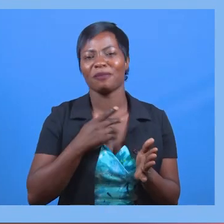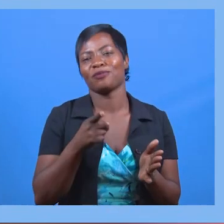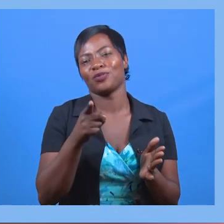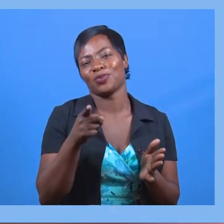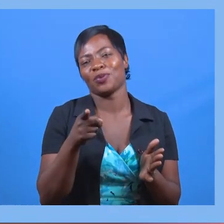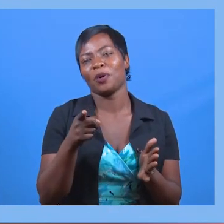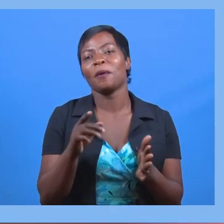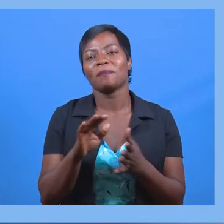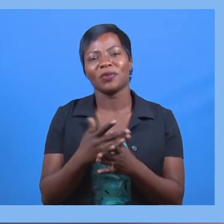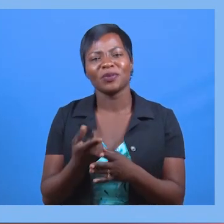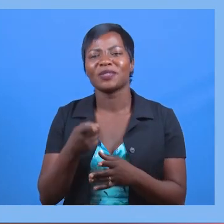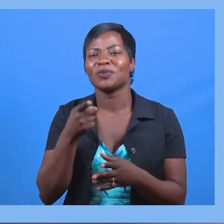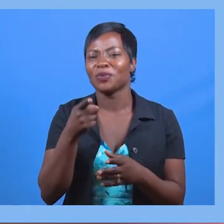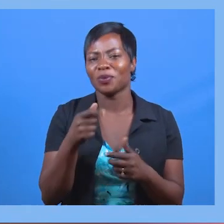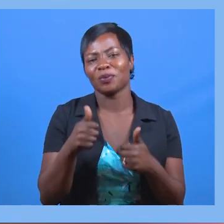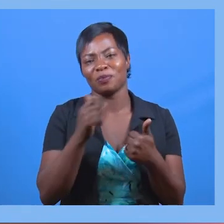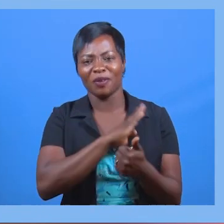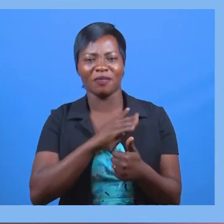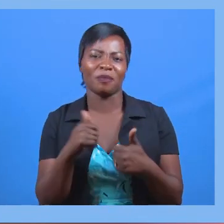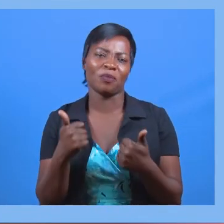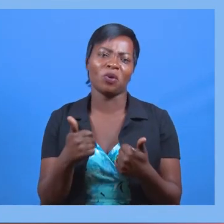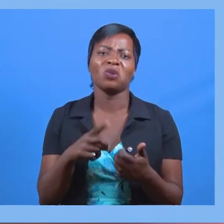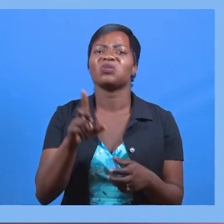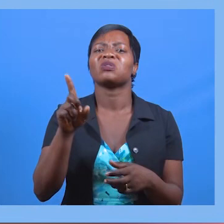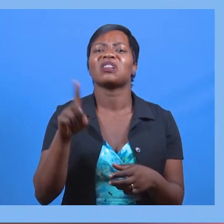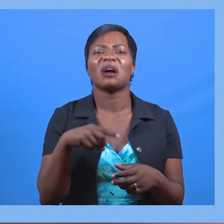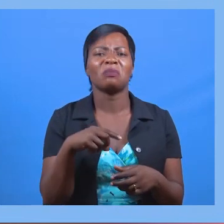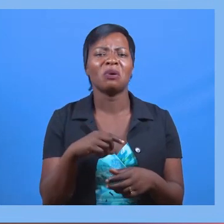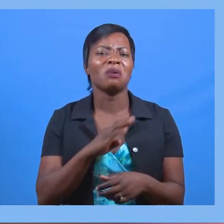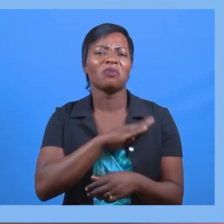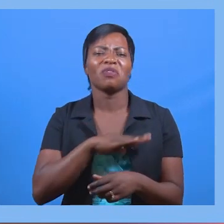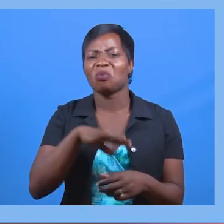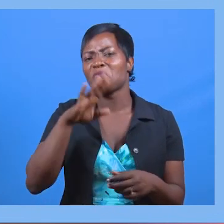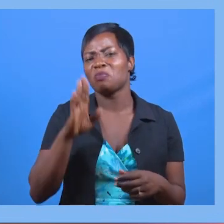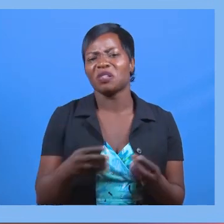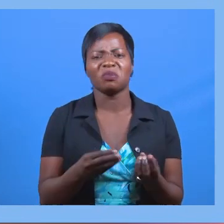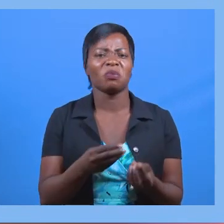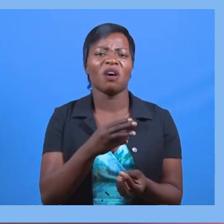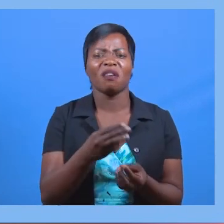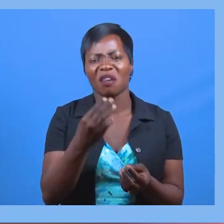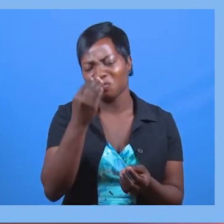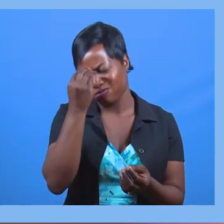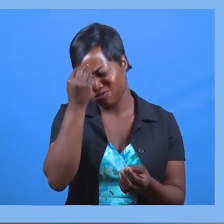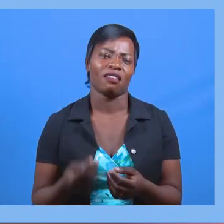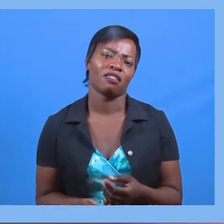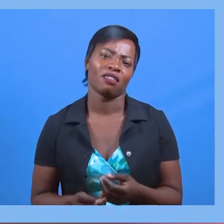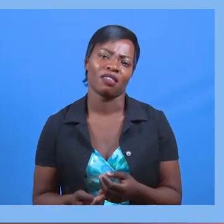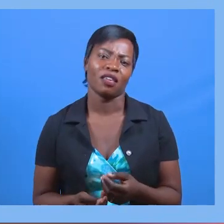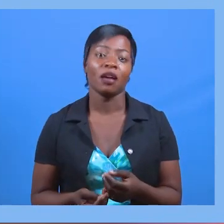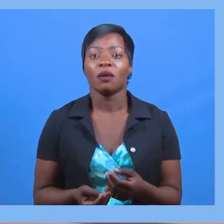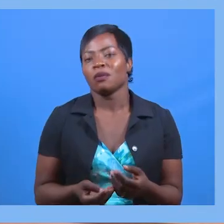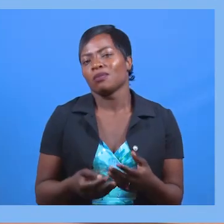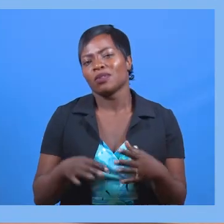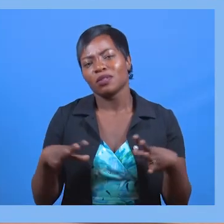kukuda neuvepo hwako, kwete kuti uvepo hwako hunounza kusuwa muvanhu kana kuti vanhu vakutozotanga